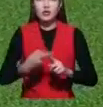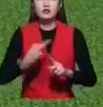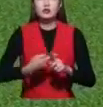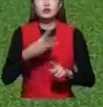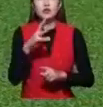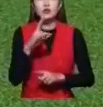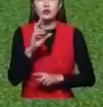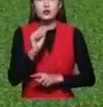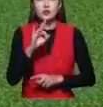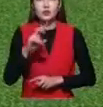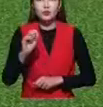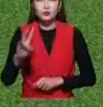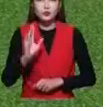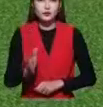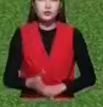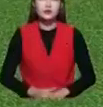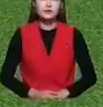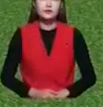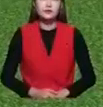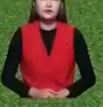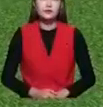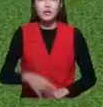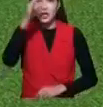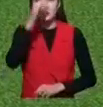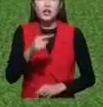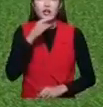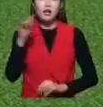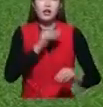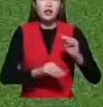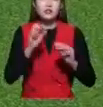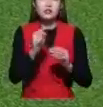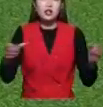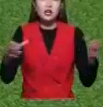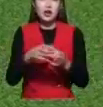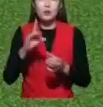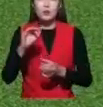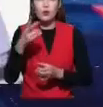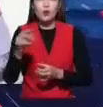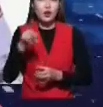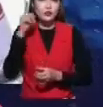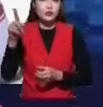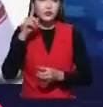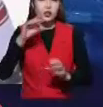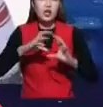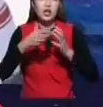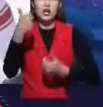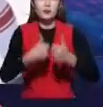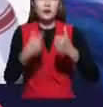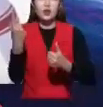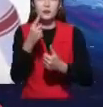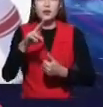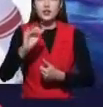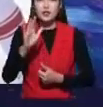айдары. Менің атым Нұрлан Нұрыш, біз бастаймыз. Қазақстан құрамасы А тобындағы хоккейден жастар арасындағы әлем чемпионатының